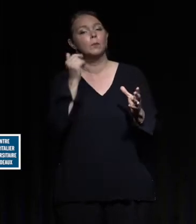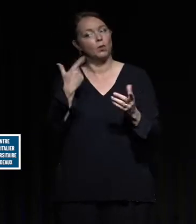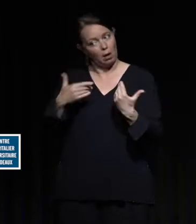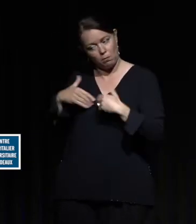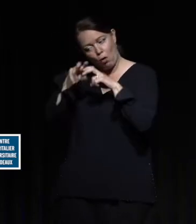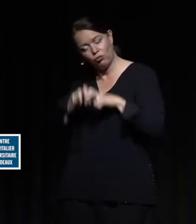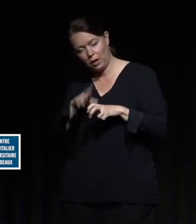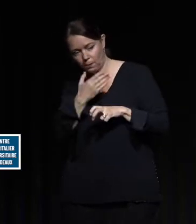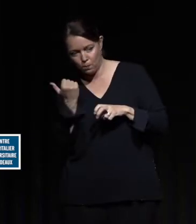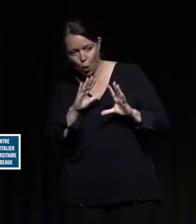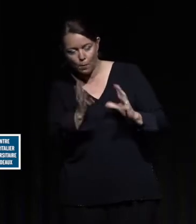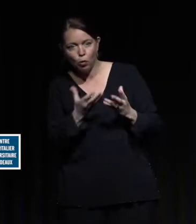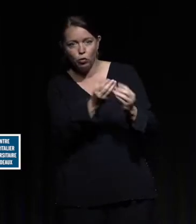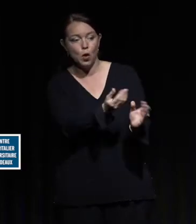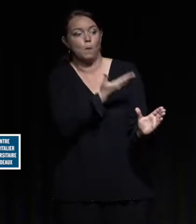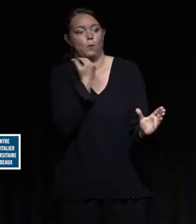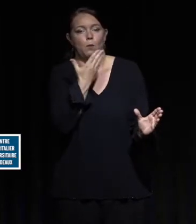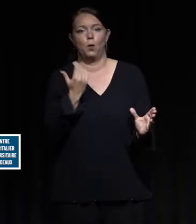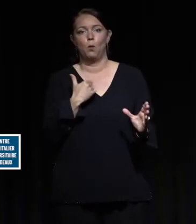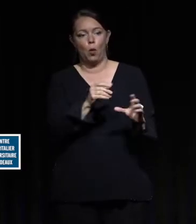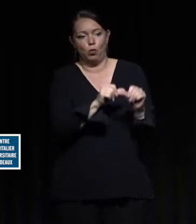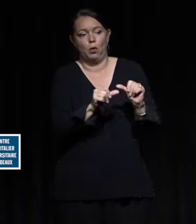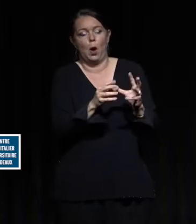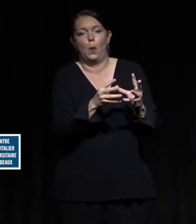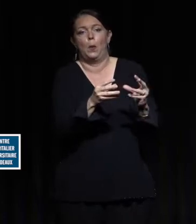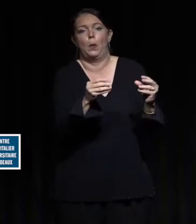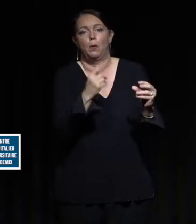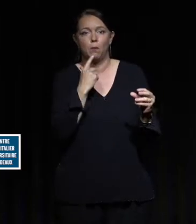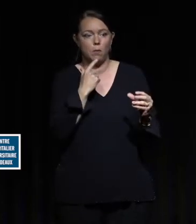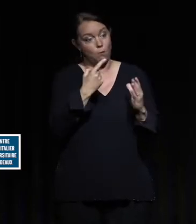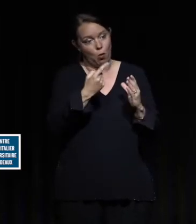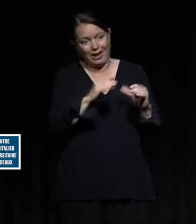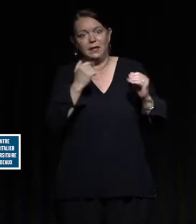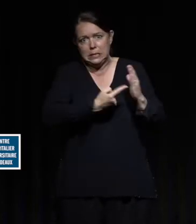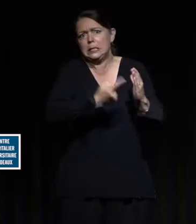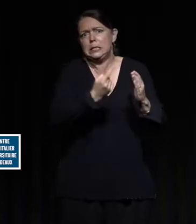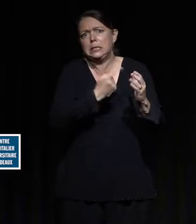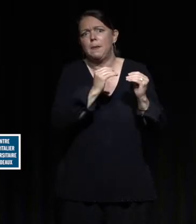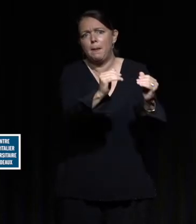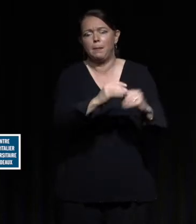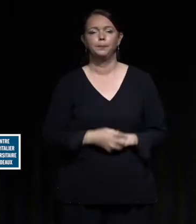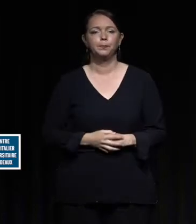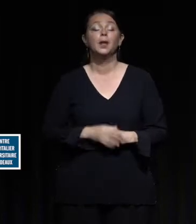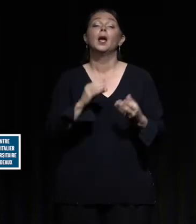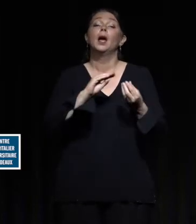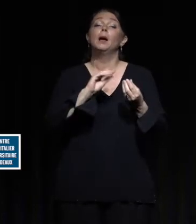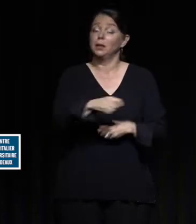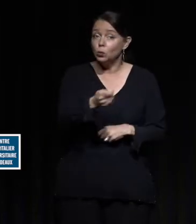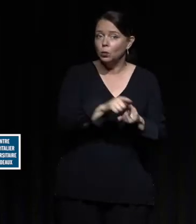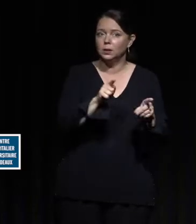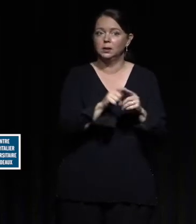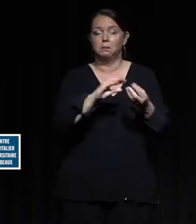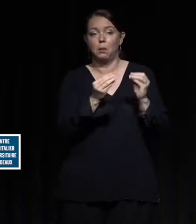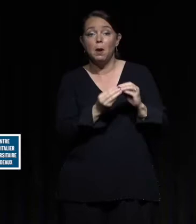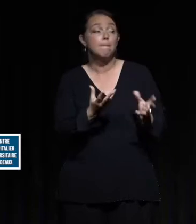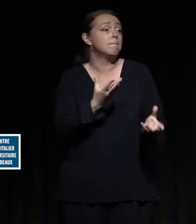mieux expertiser, à mieux soulager ces phénomènes qui deviennent chroniques. Évidemment, l'infertilité est une porte d'entrée. Et puis, chez beaucoup de personnes, il n'y a pas de